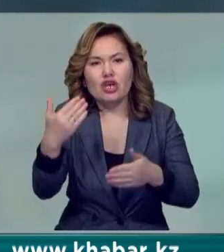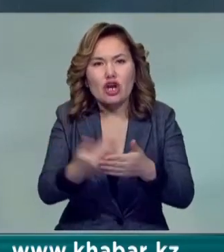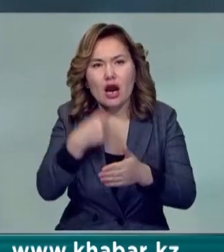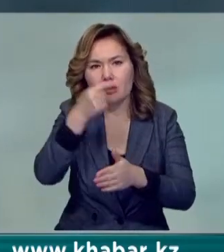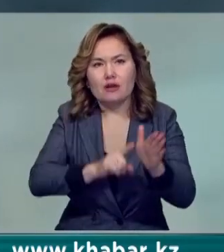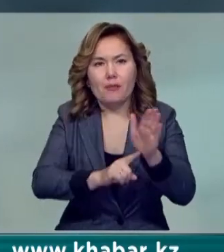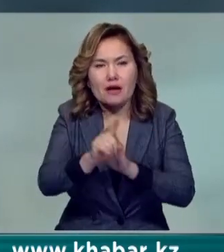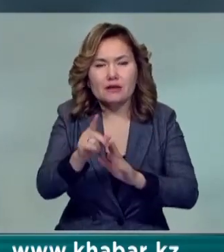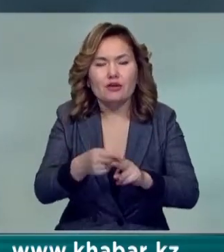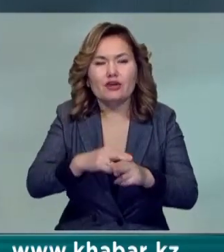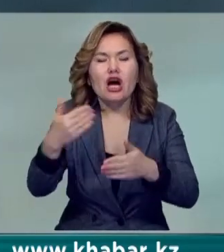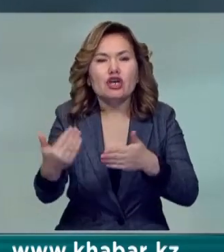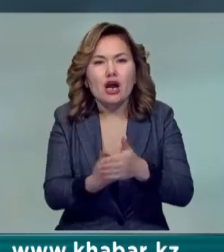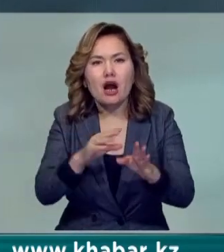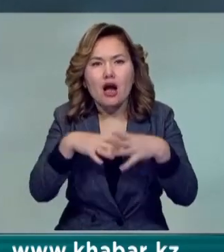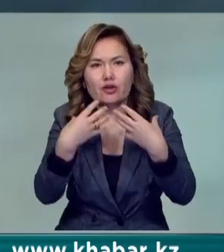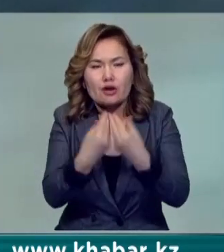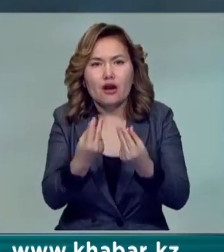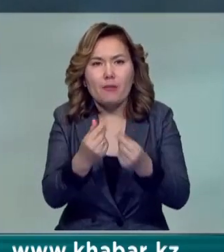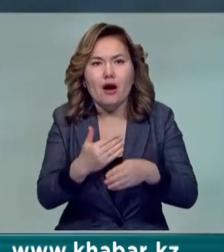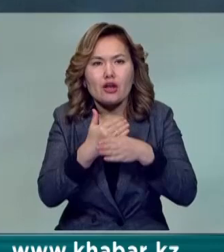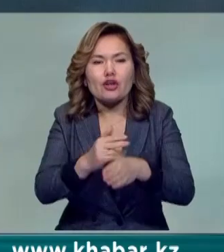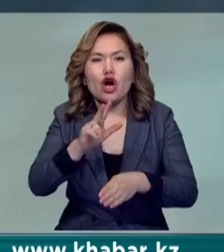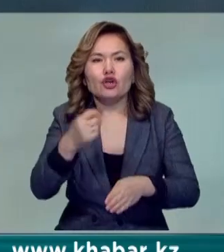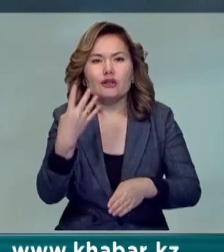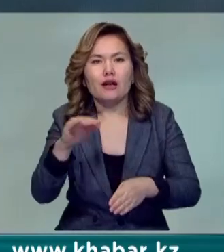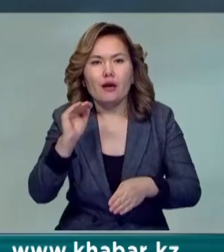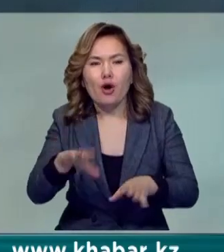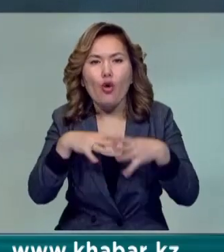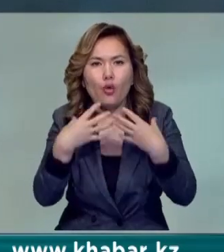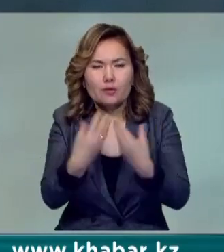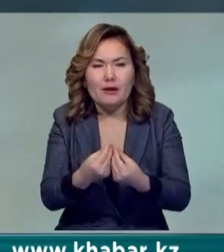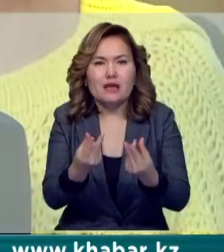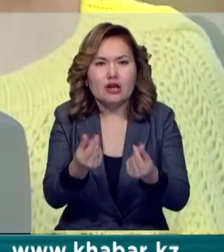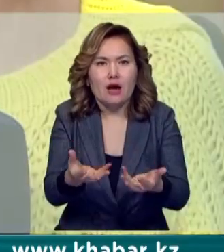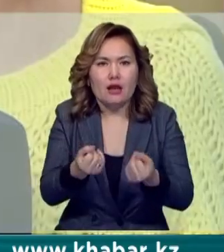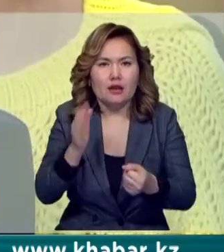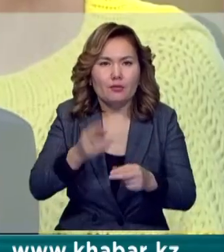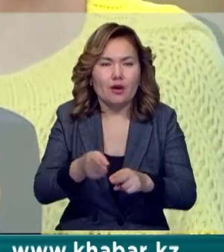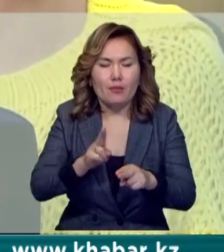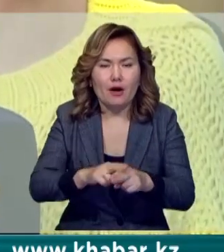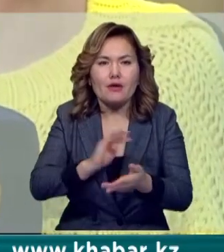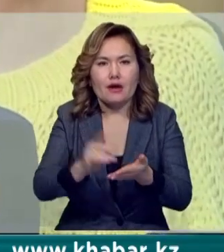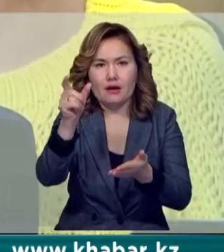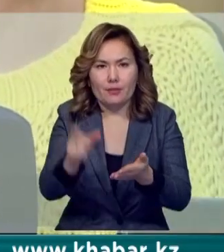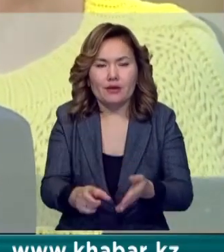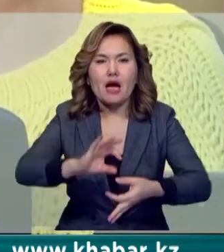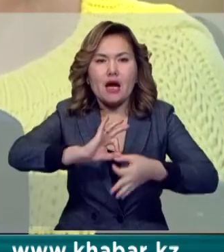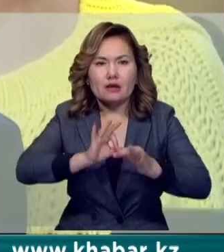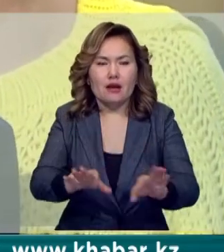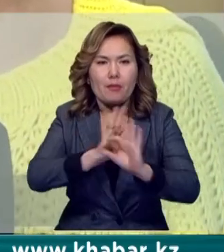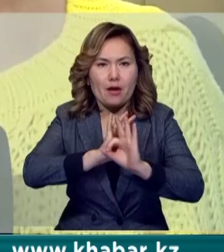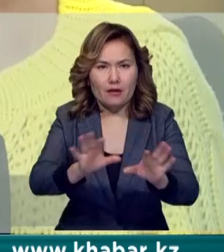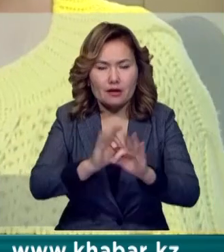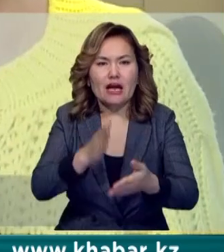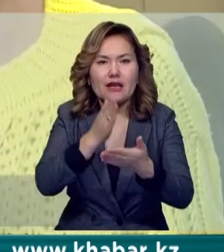бастап, жаңа жәрдемақыны 340 мың отбасы алады. Министрдің есебін тыңдаған әріптесім Индира Жылқайдарова